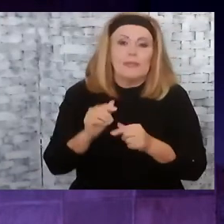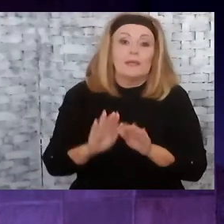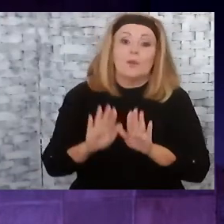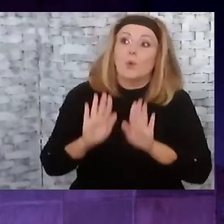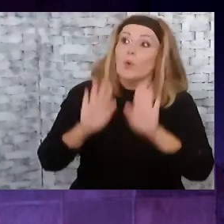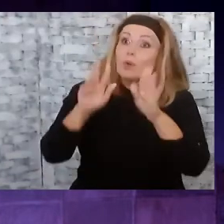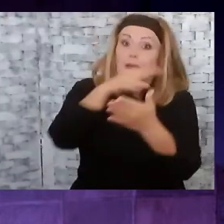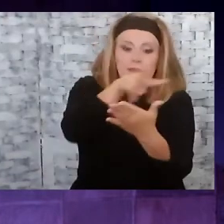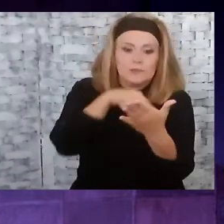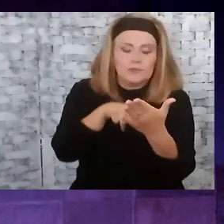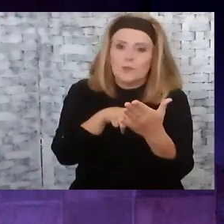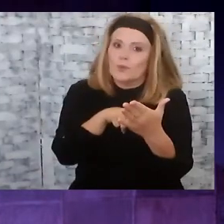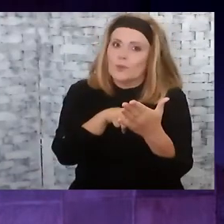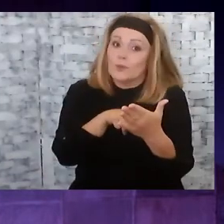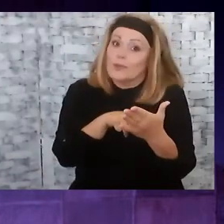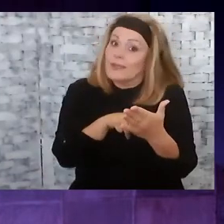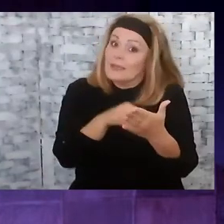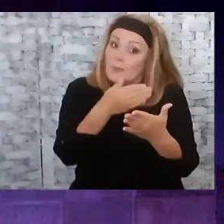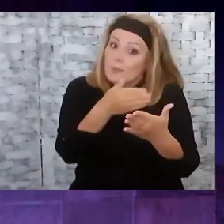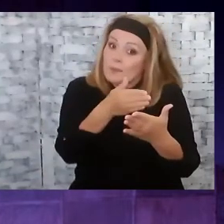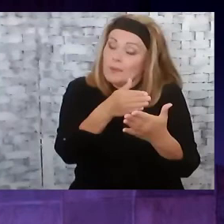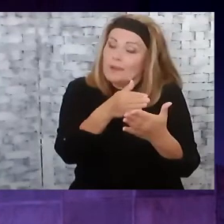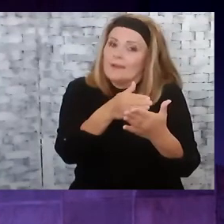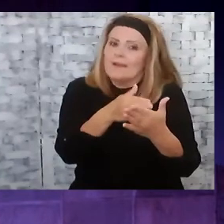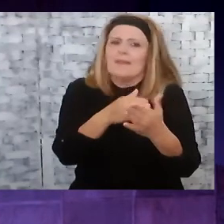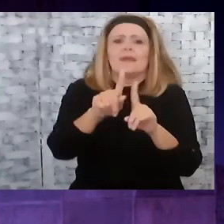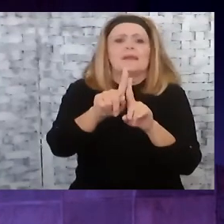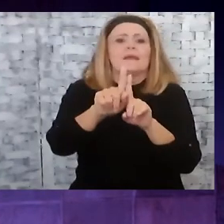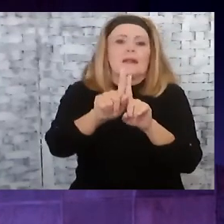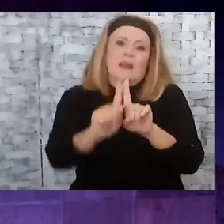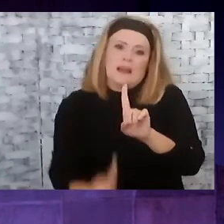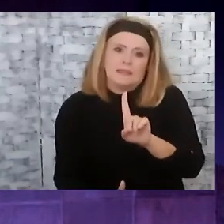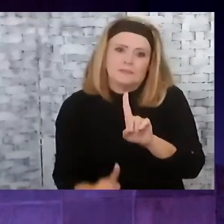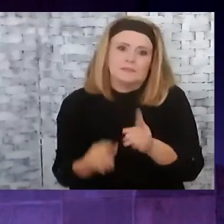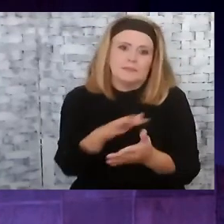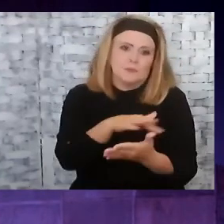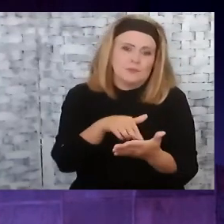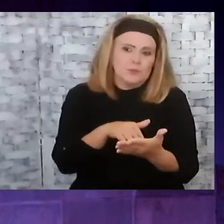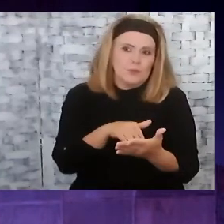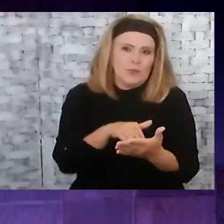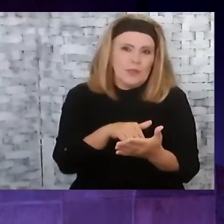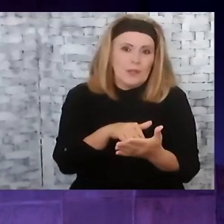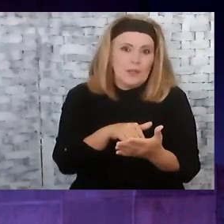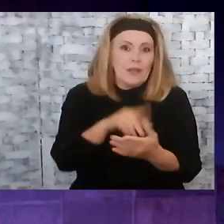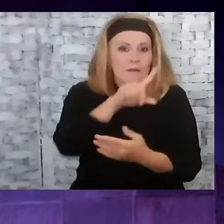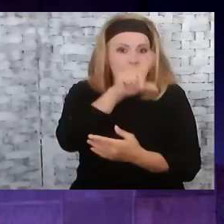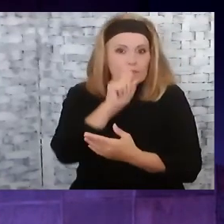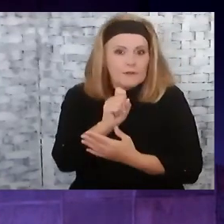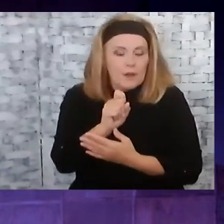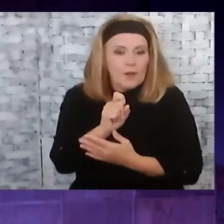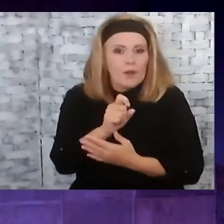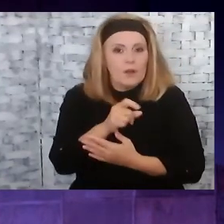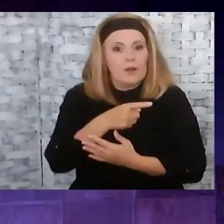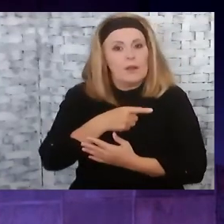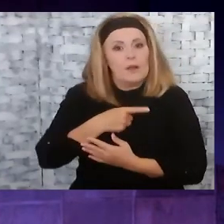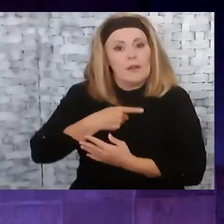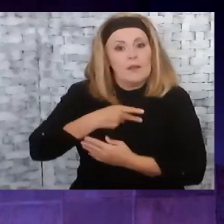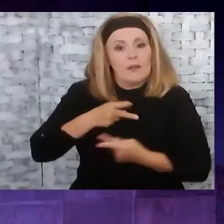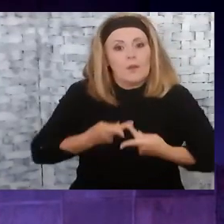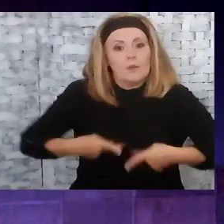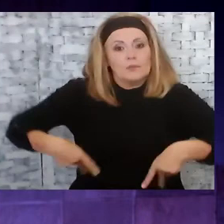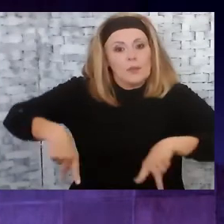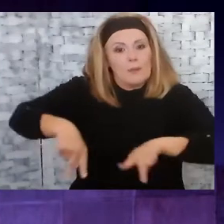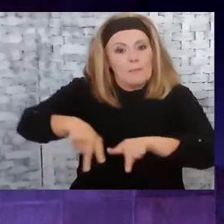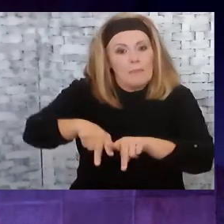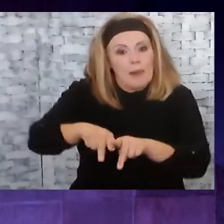place in some lesser story. Waar vind jy jou plek? Waar vind jy